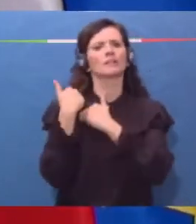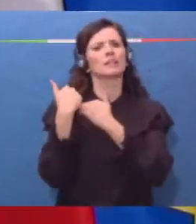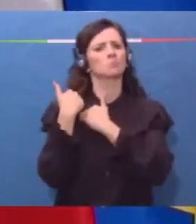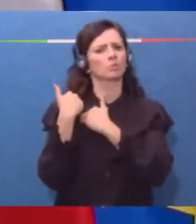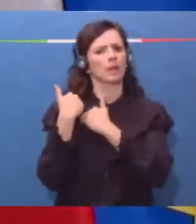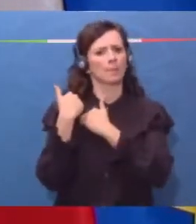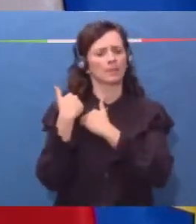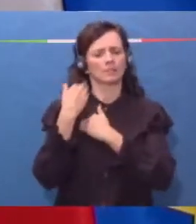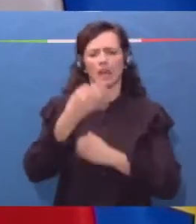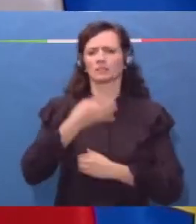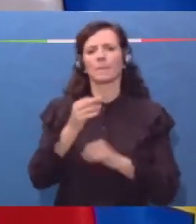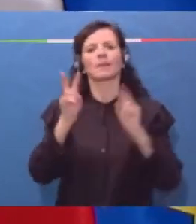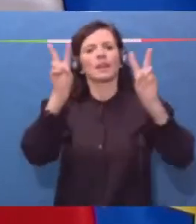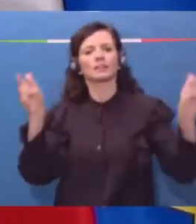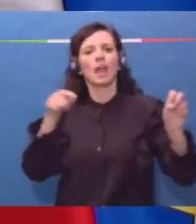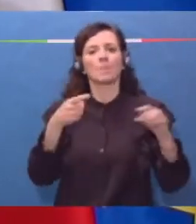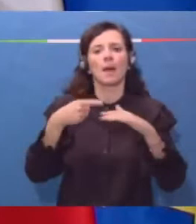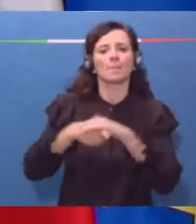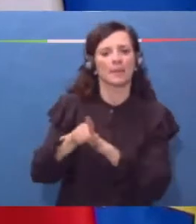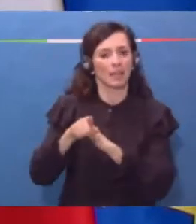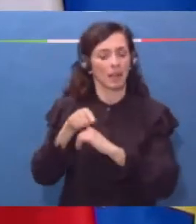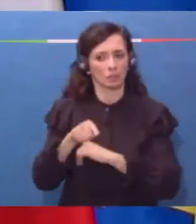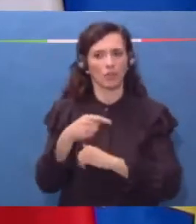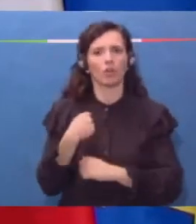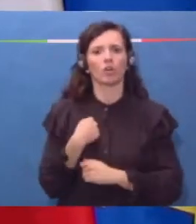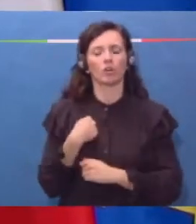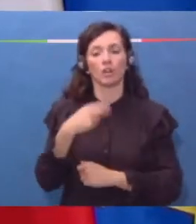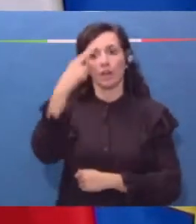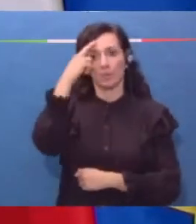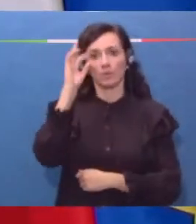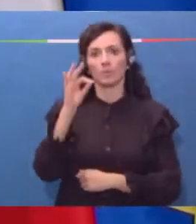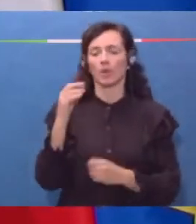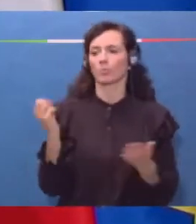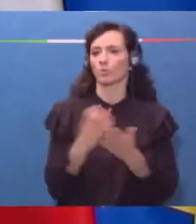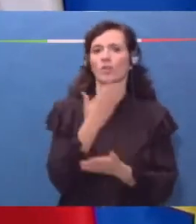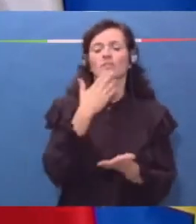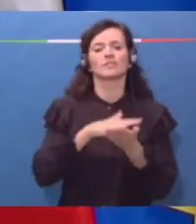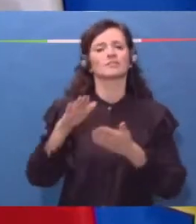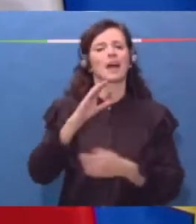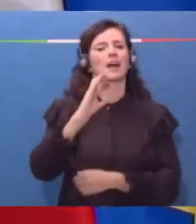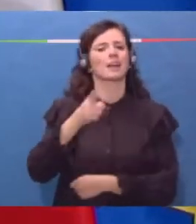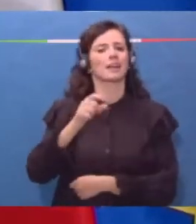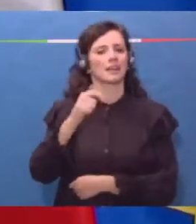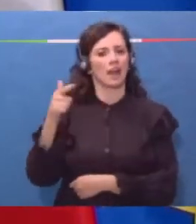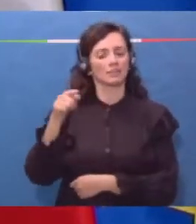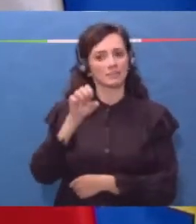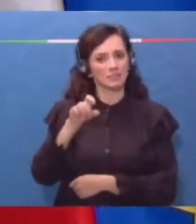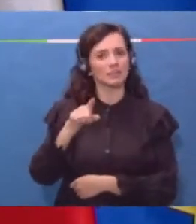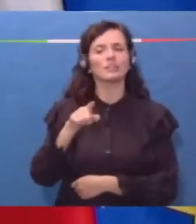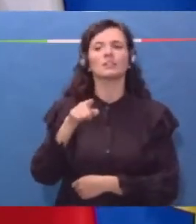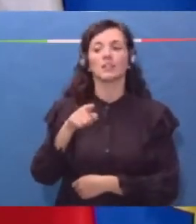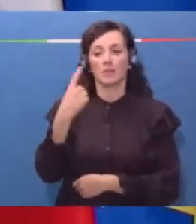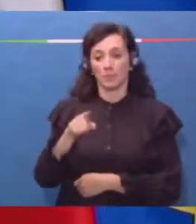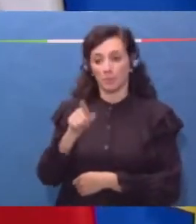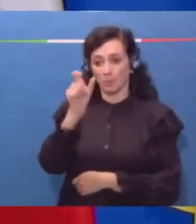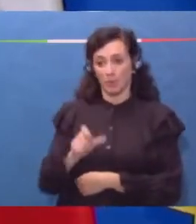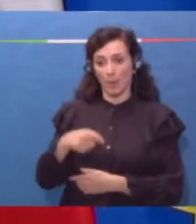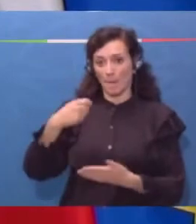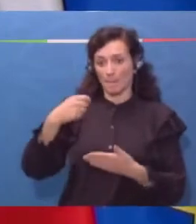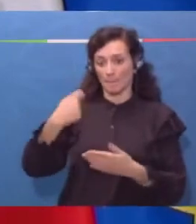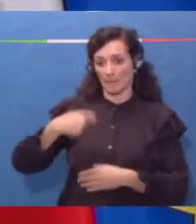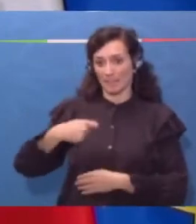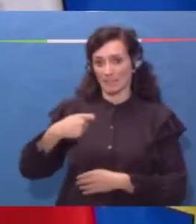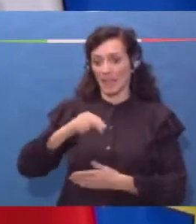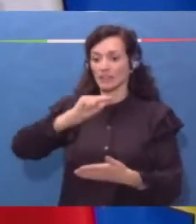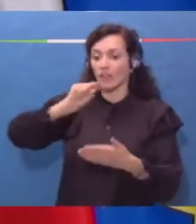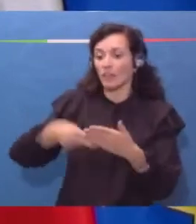materia migratoria. Ricordo la vicenda Sangatte, ancora prima che il presidente Sarkozy firmasse gli accordi del